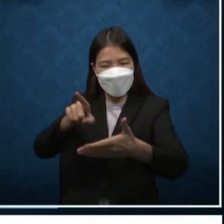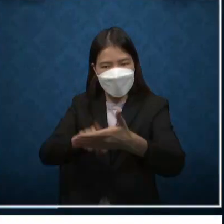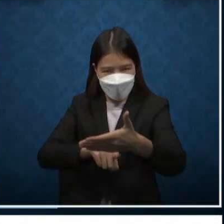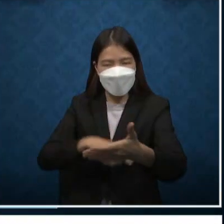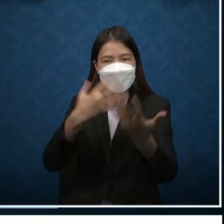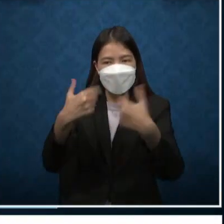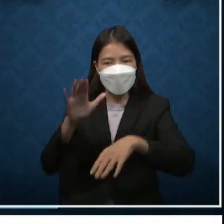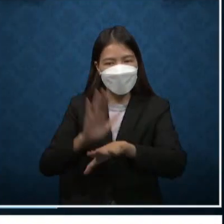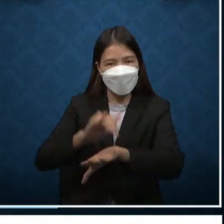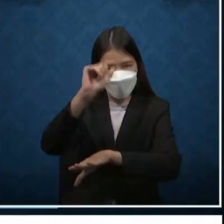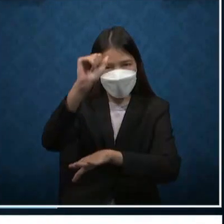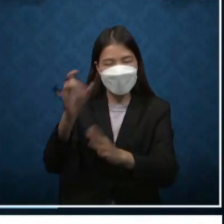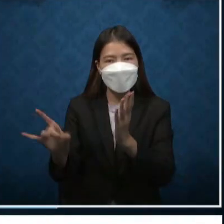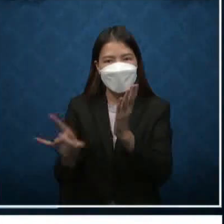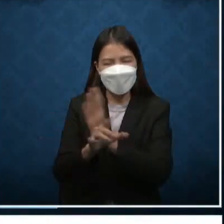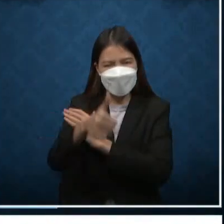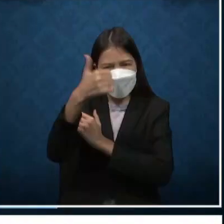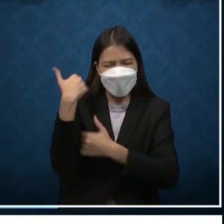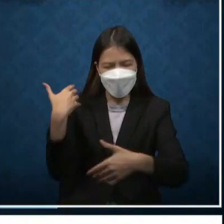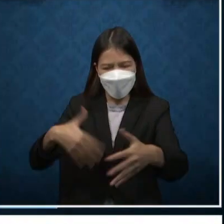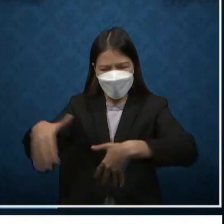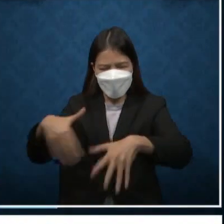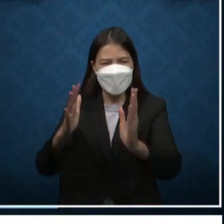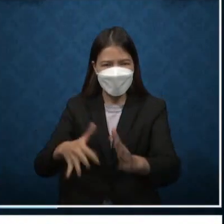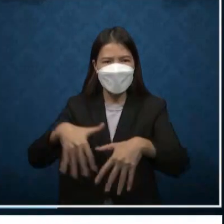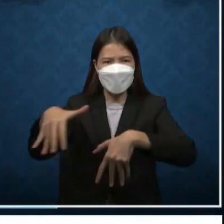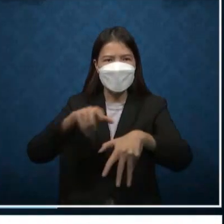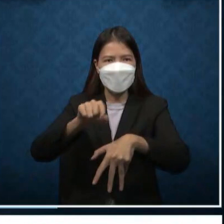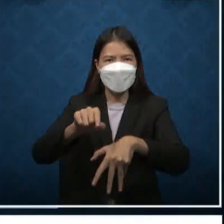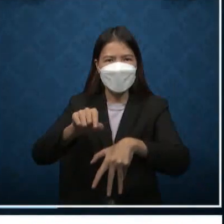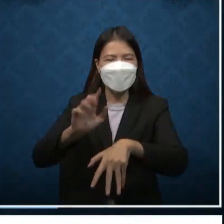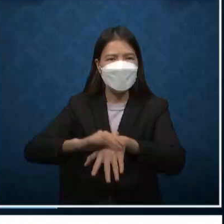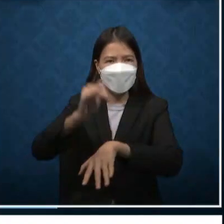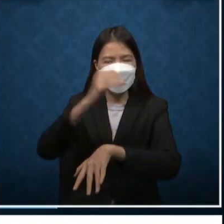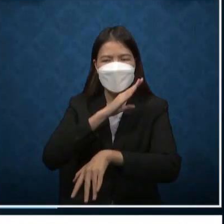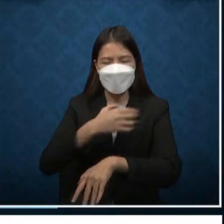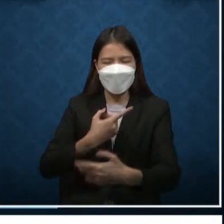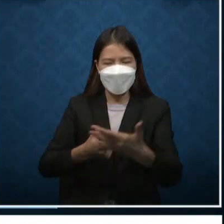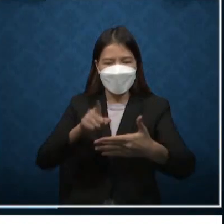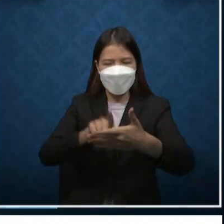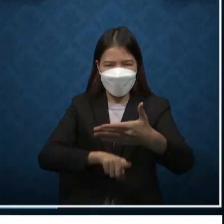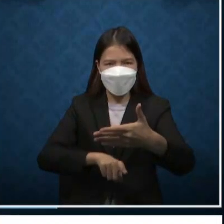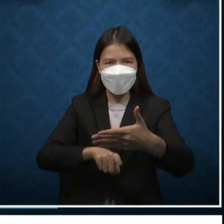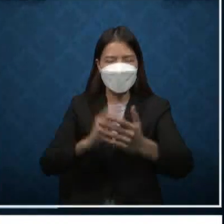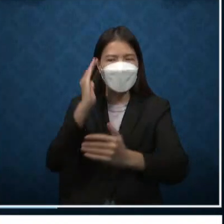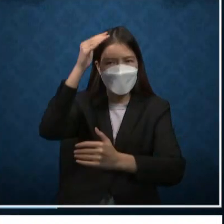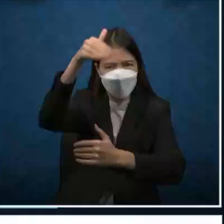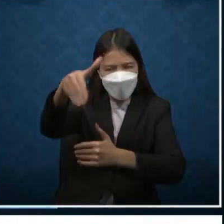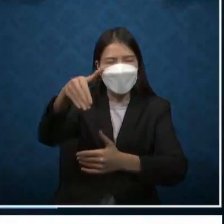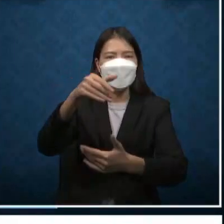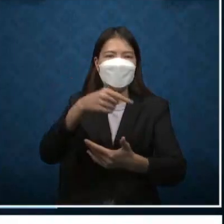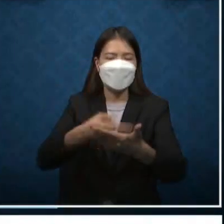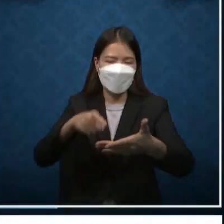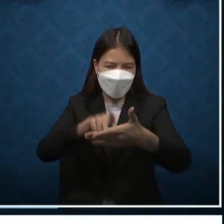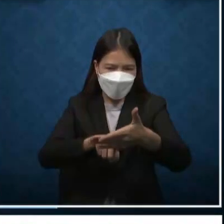ตงที่มีคุภาพโดยพลเมืองคุภาพด้วยหวงวาการเลือกตั้งที่จะมีขึ้นในอนาคตจะ